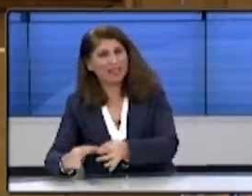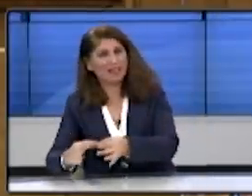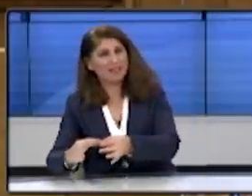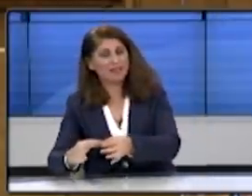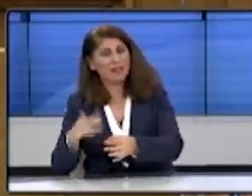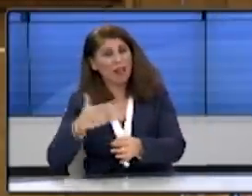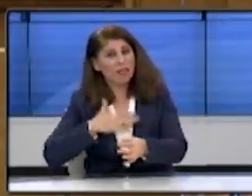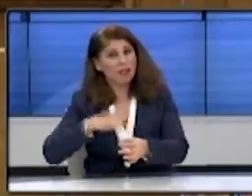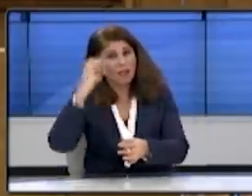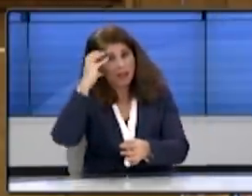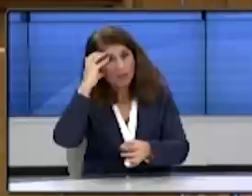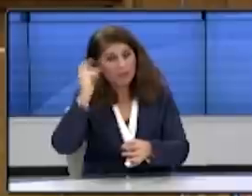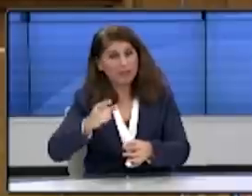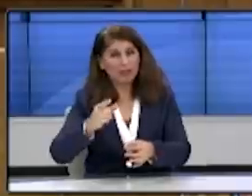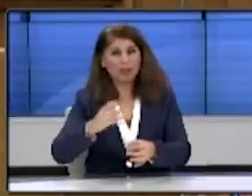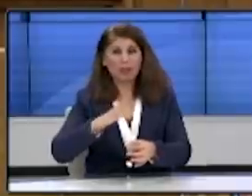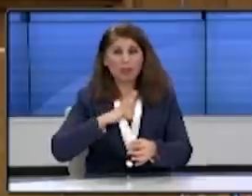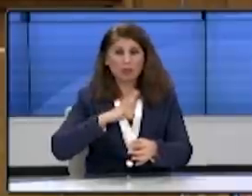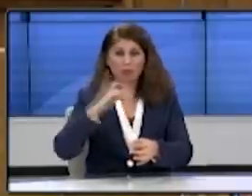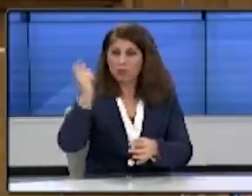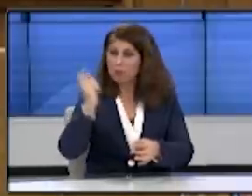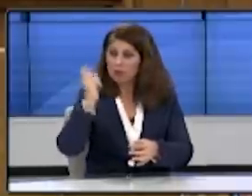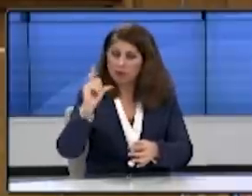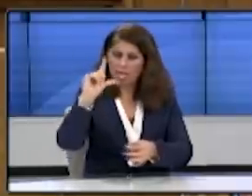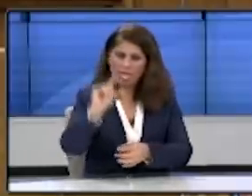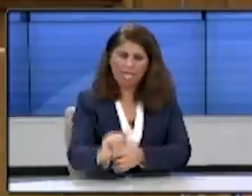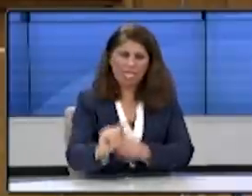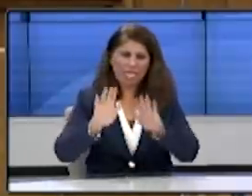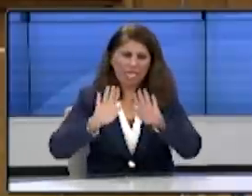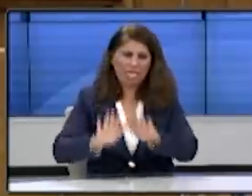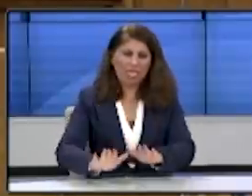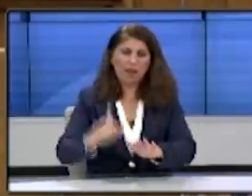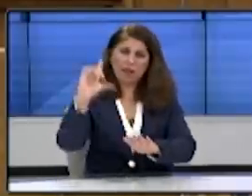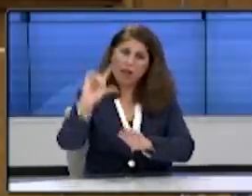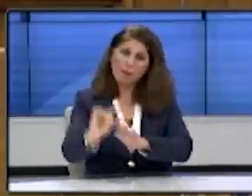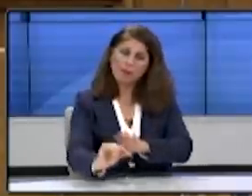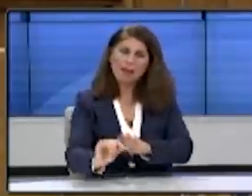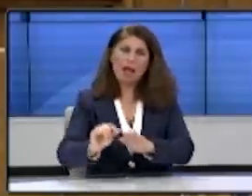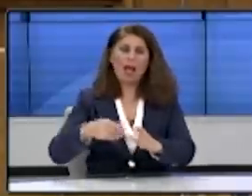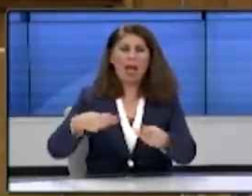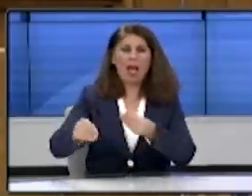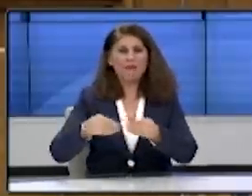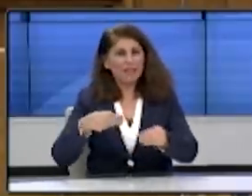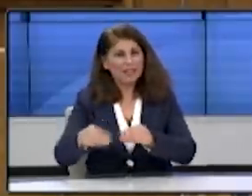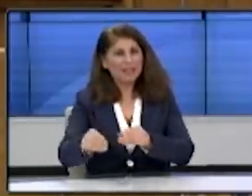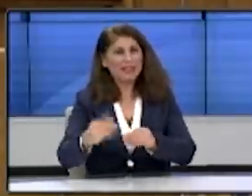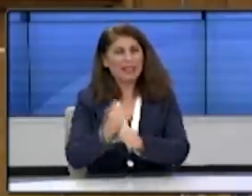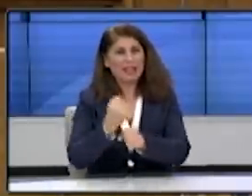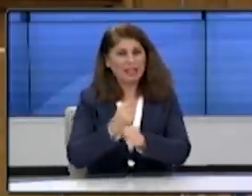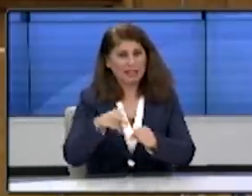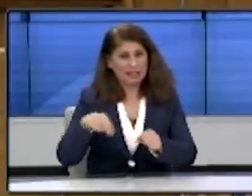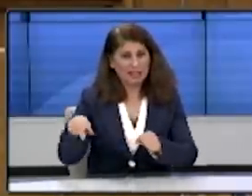Θέλετε να σας θυμίσουμε τους καθυλωμένους μισθούς πείνας, την απογείωση της ευελιξίας στις εργασιακές σχέσεις,